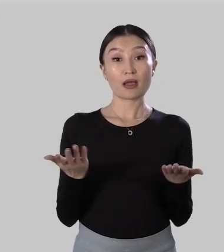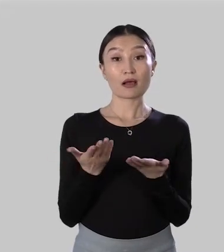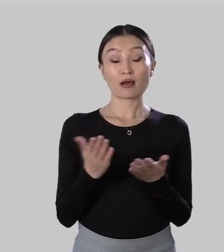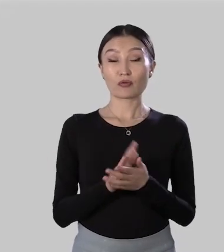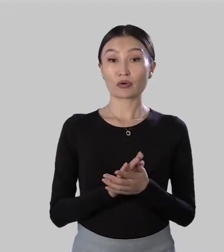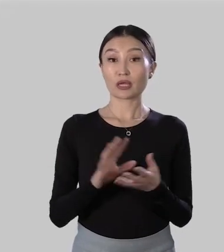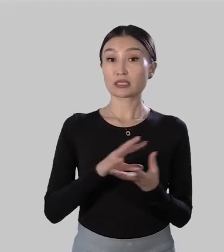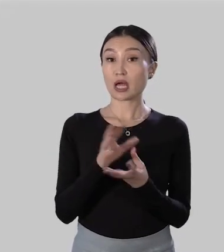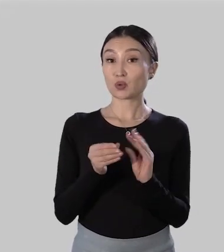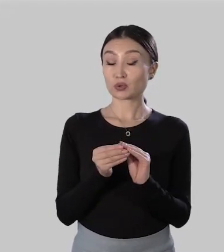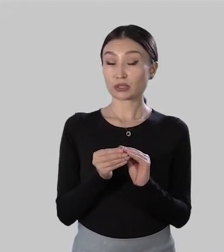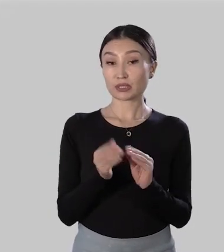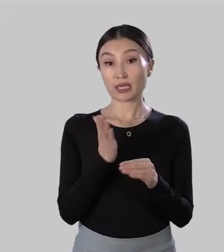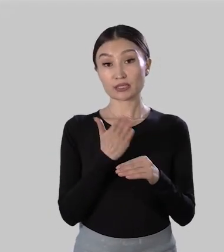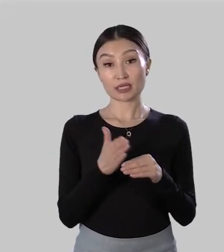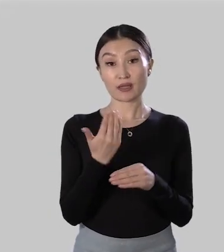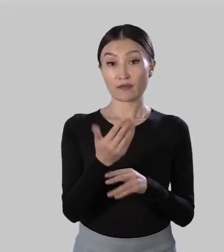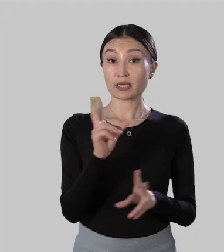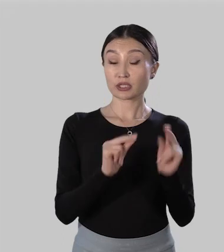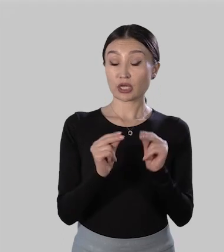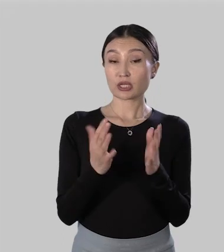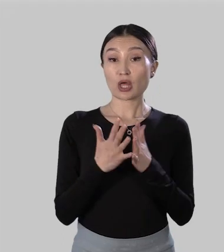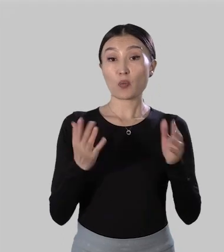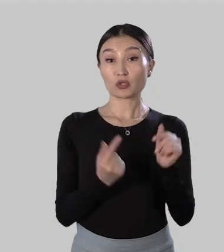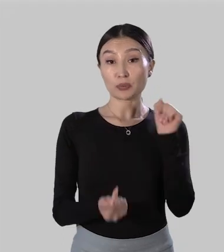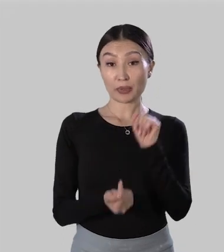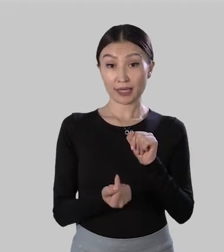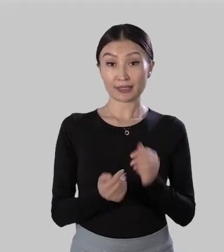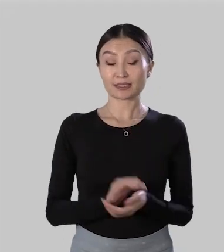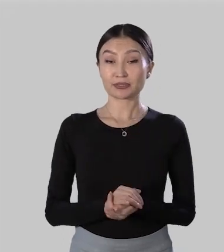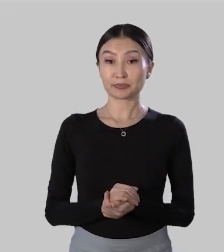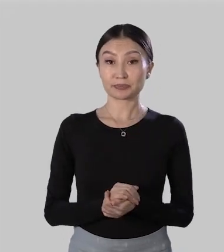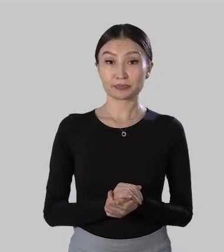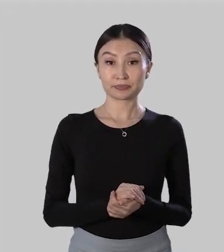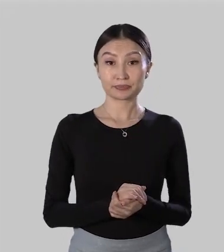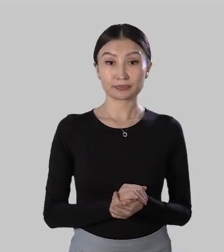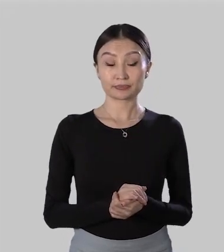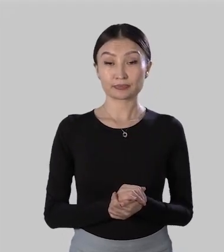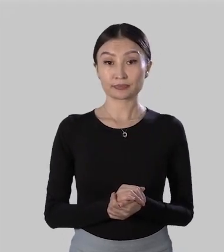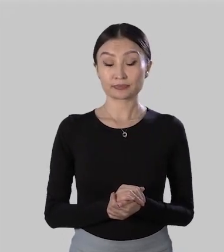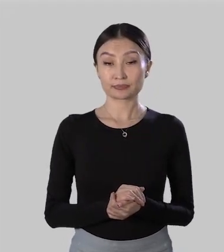А какой вариант заключительной части вы считаете наиболее подходящим?